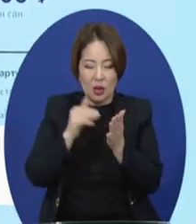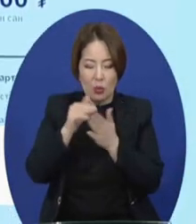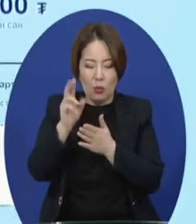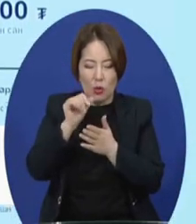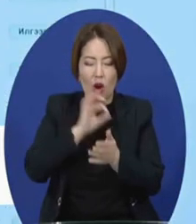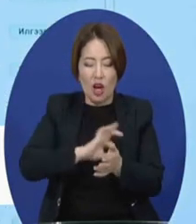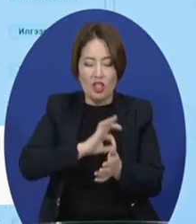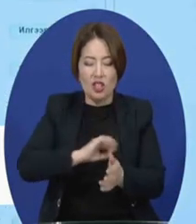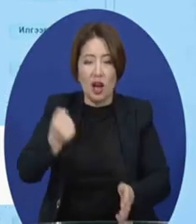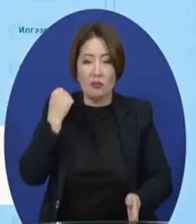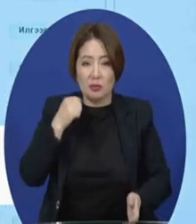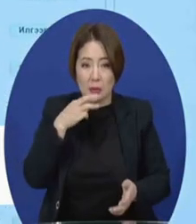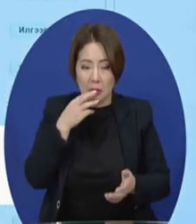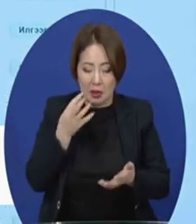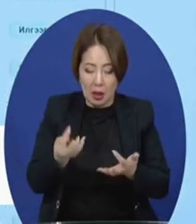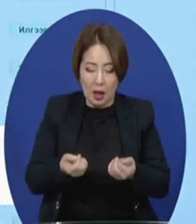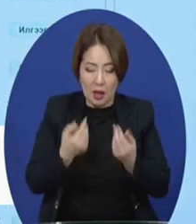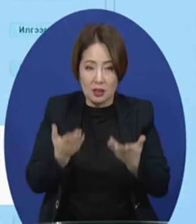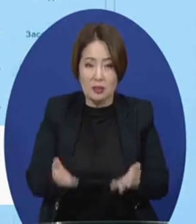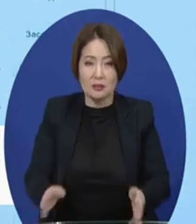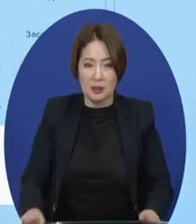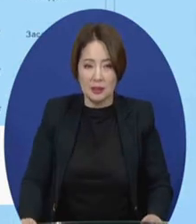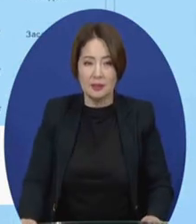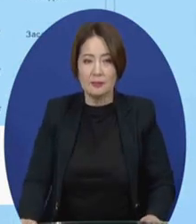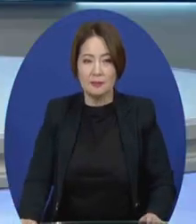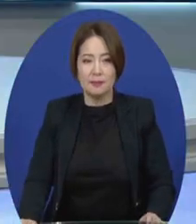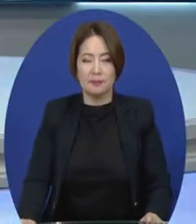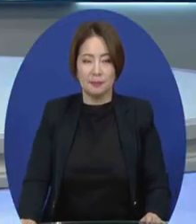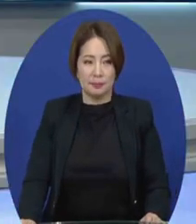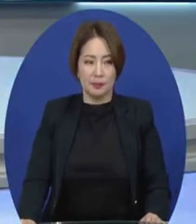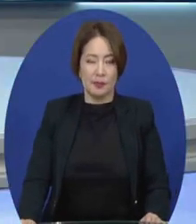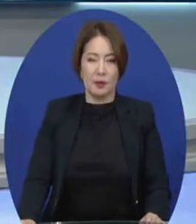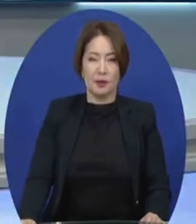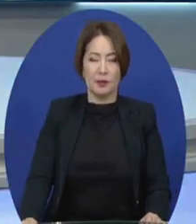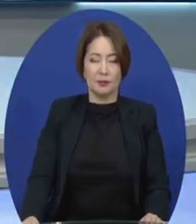статистик дүн гарсан байна. За Монгол